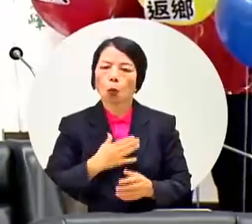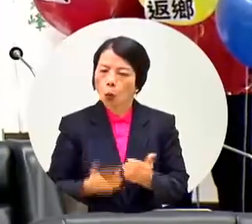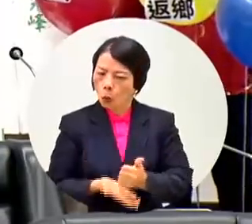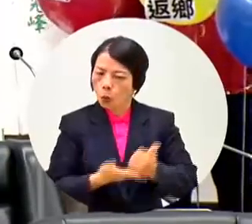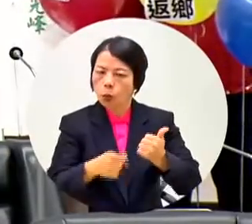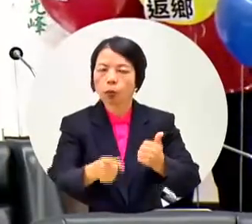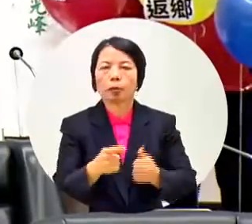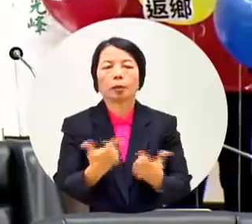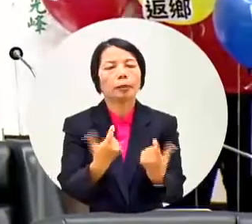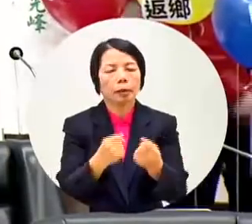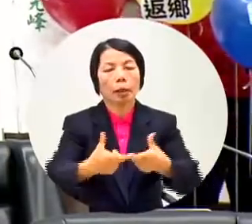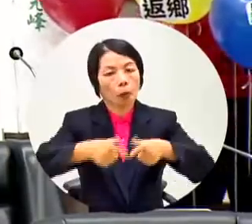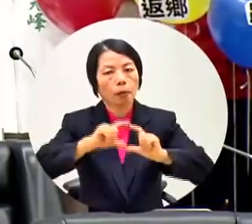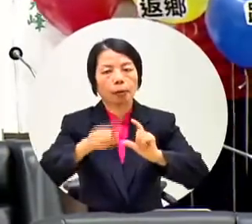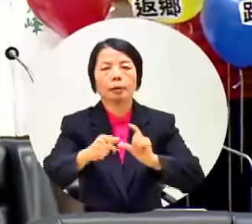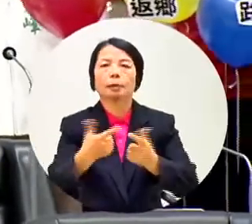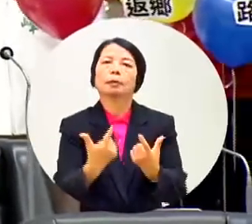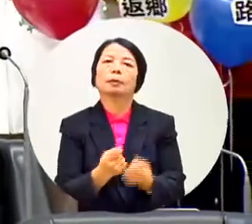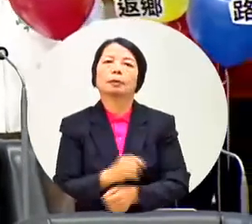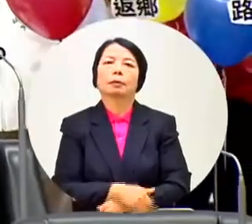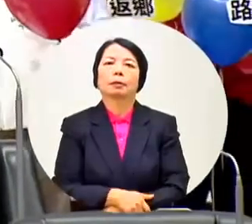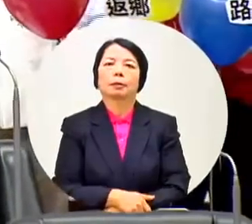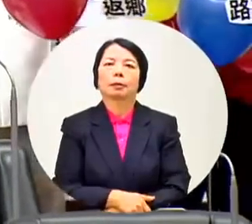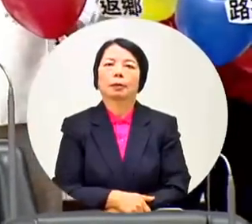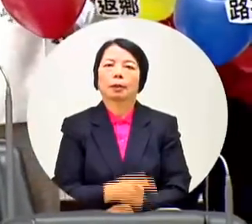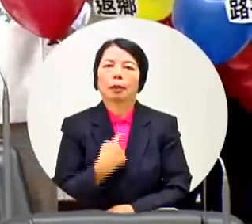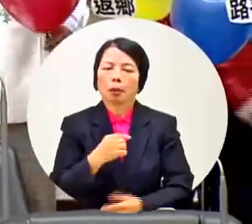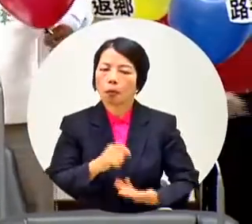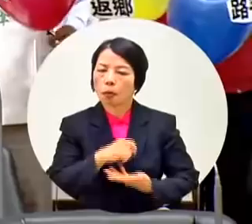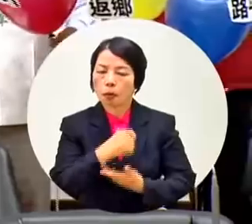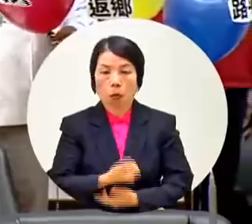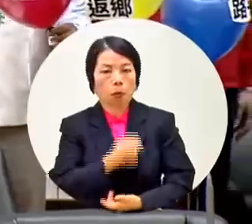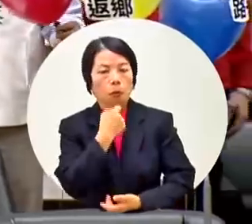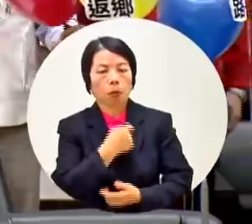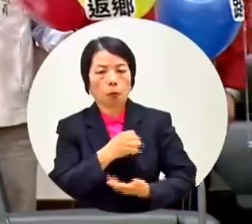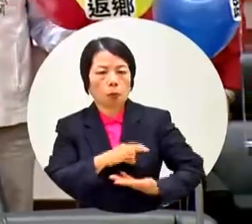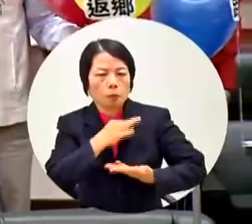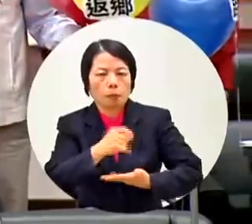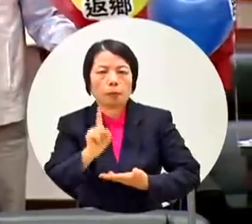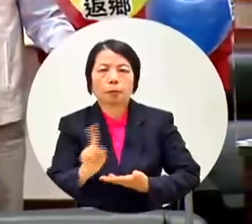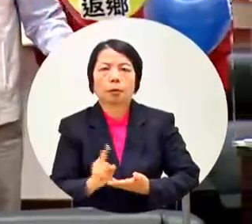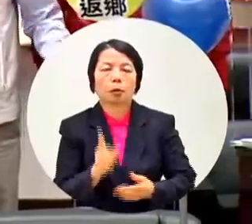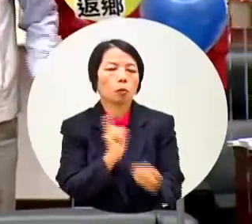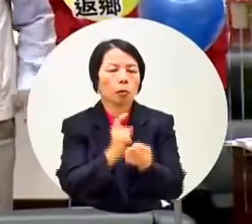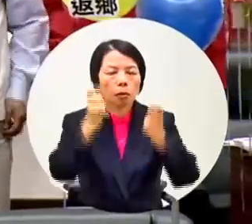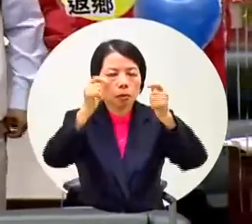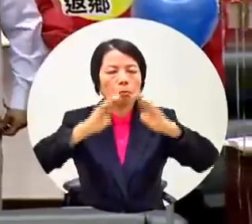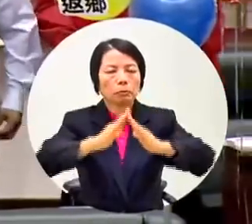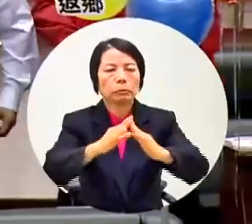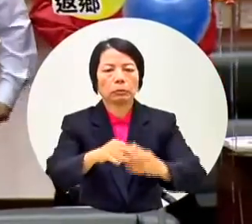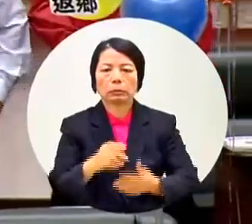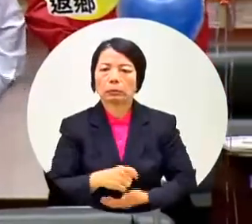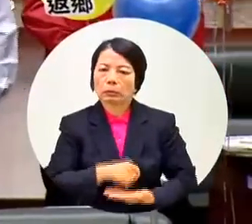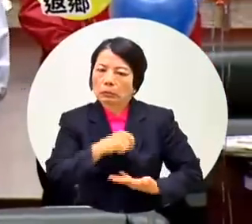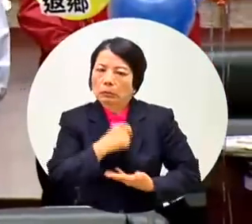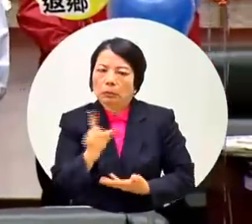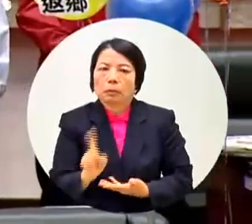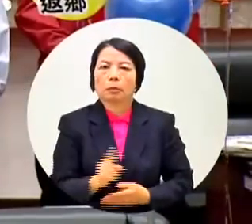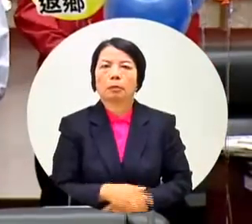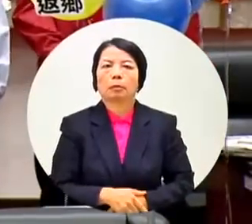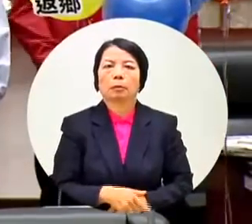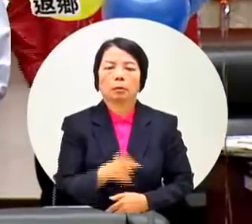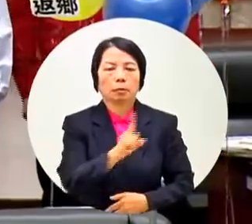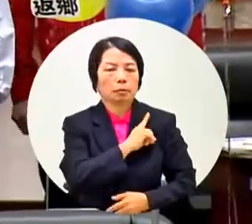点我担心担忧，为高雄市民足担忧。为什么？你的思维内底，高雄市场的